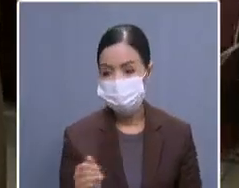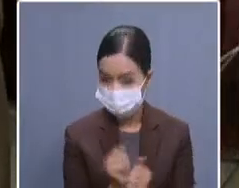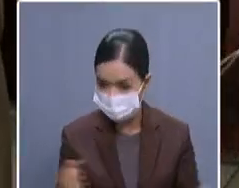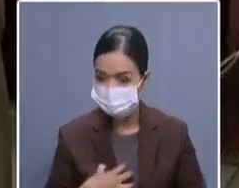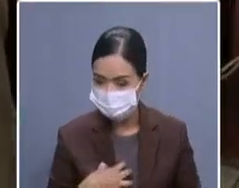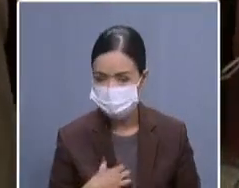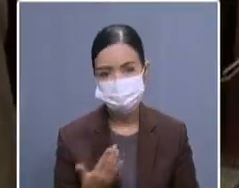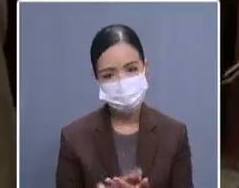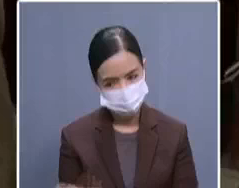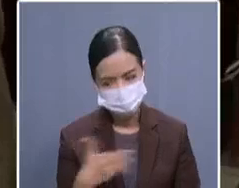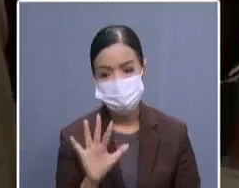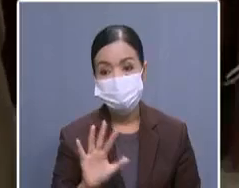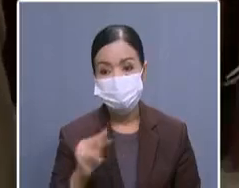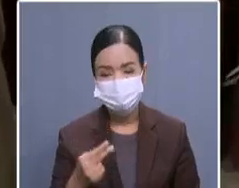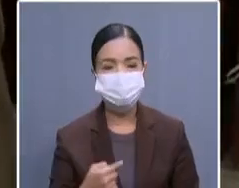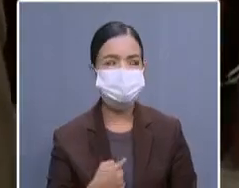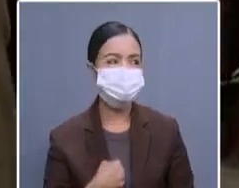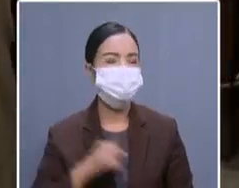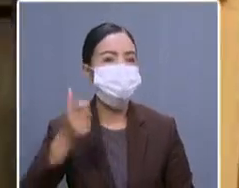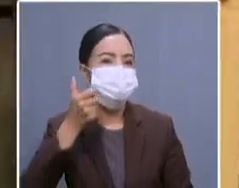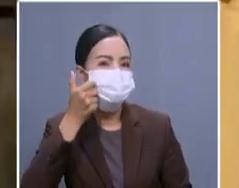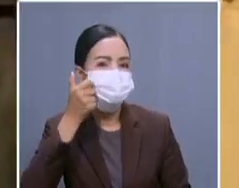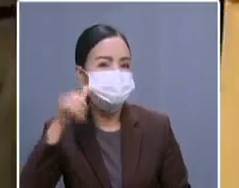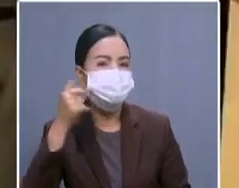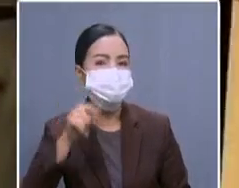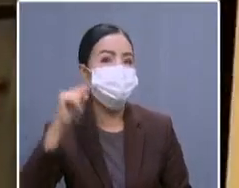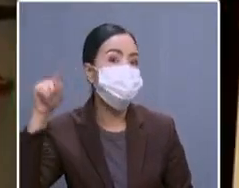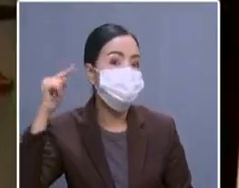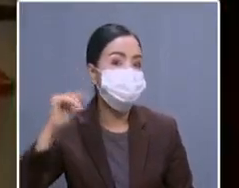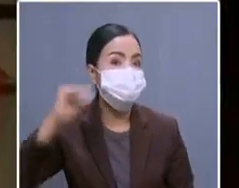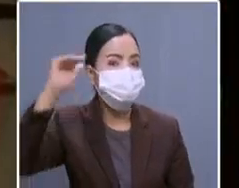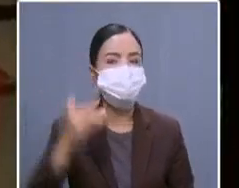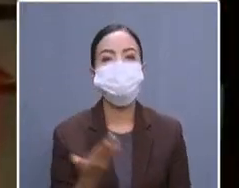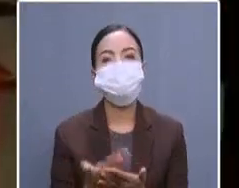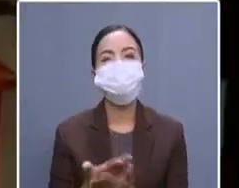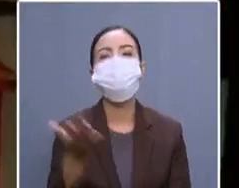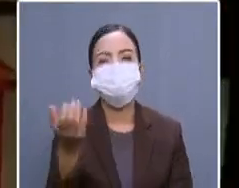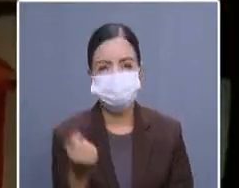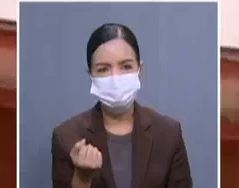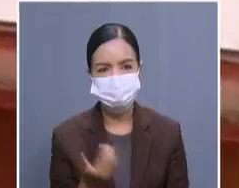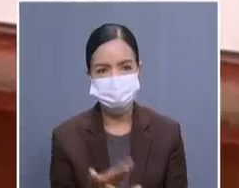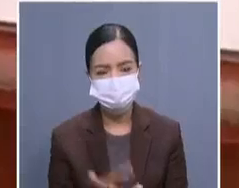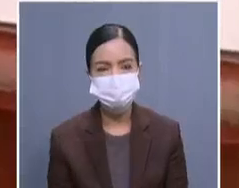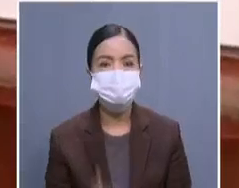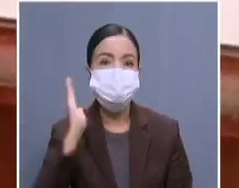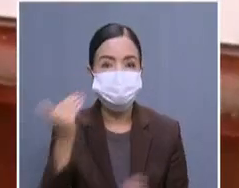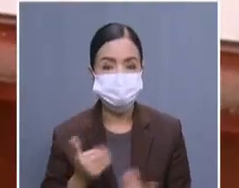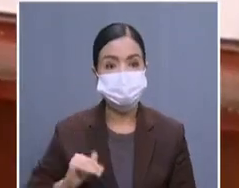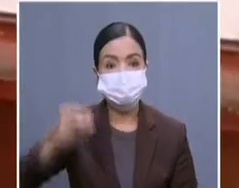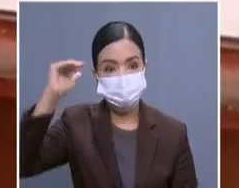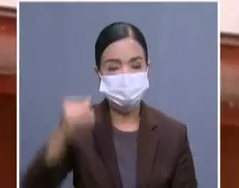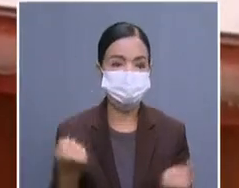ปล่อยตัวต่อมานายเล็กก็ได้มีการโทรศัพท์ไปหาพี่สาวเพื่อจะไปขอยืมเงินแล้วก็ให้ลูกชายคนโตเนี่ย